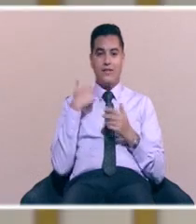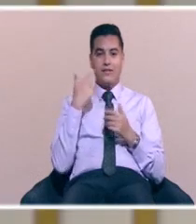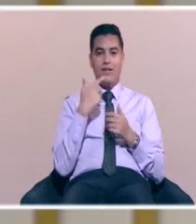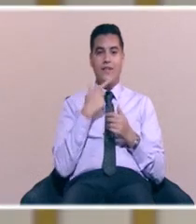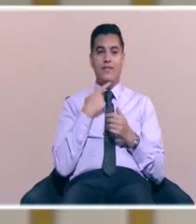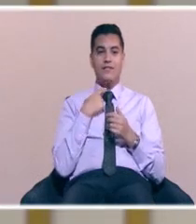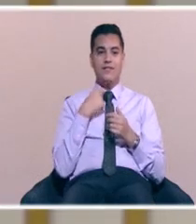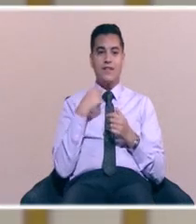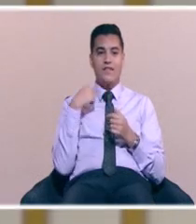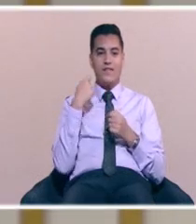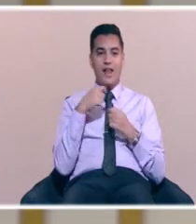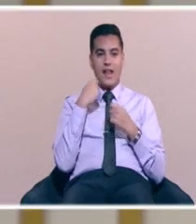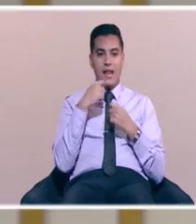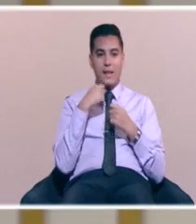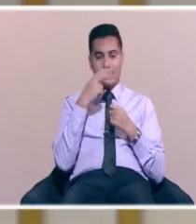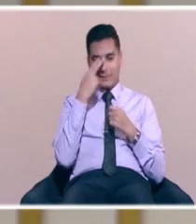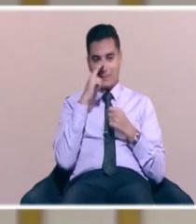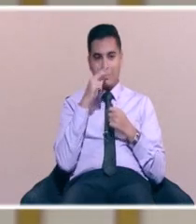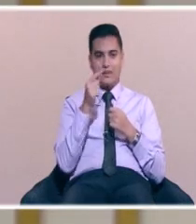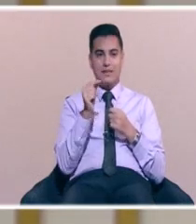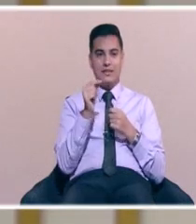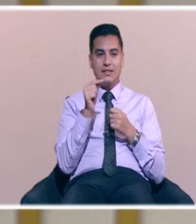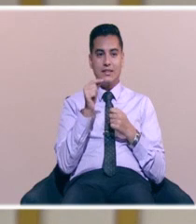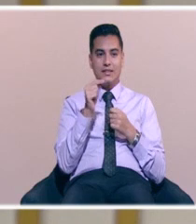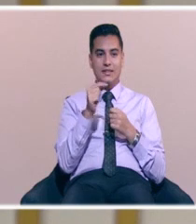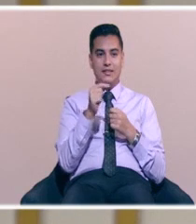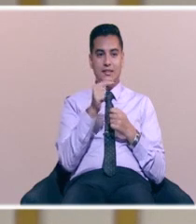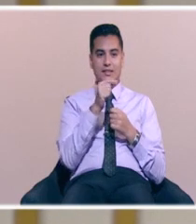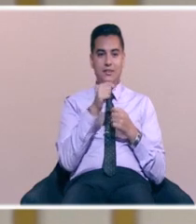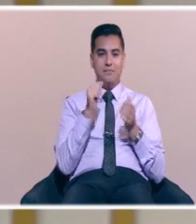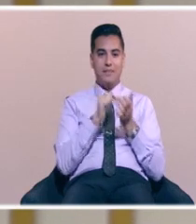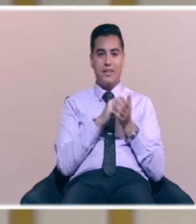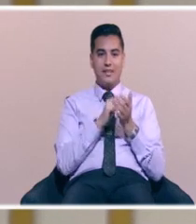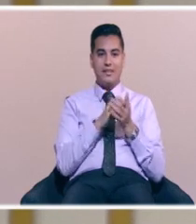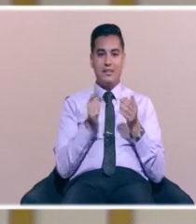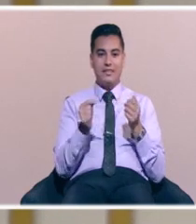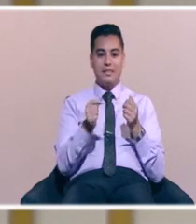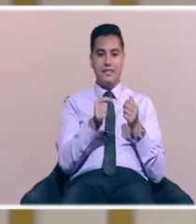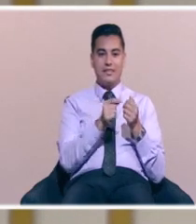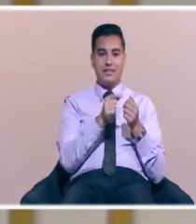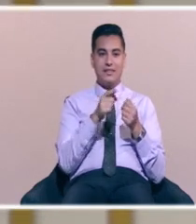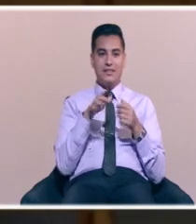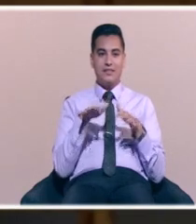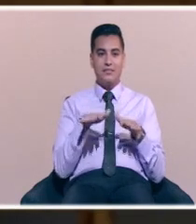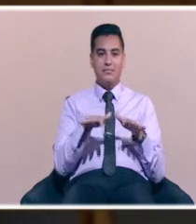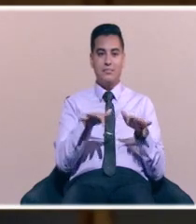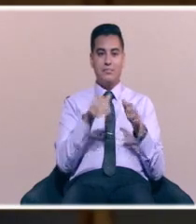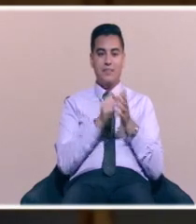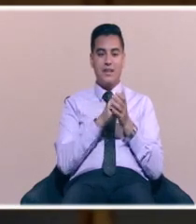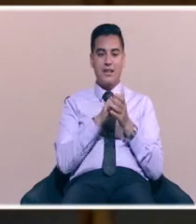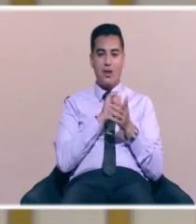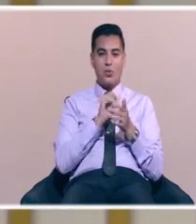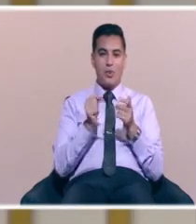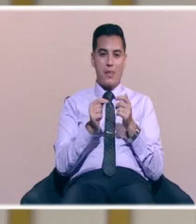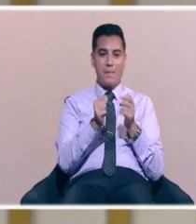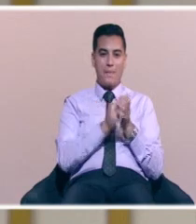عارف الحشرة اللي هي في البيت الصغيرة اللي هي شبه الفراشة دي، اللي هي زمان قال لك ده أبو دقيق ده لما ما تضربوش ده بيجيب بركة. فكان